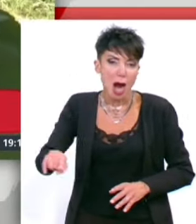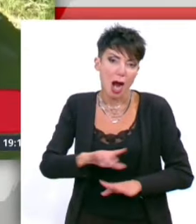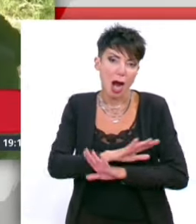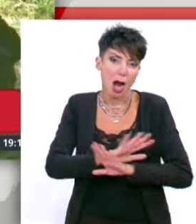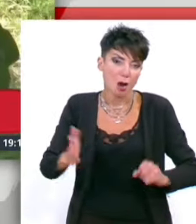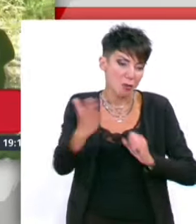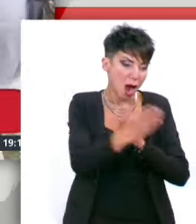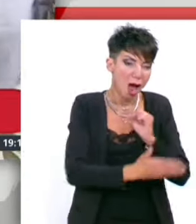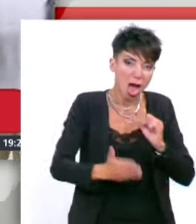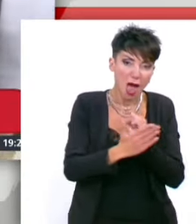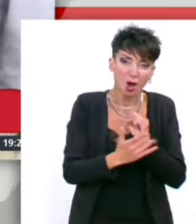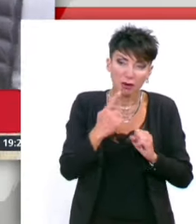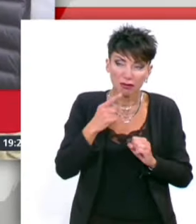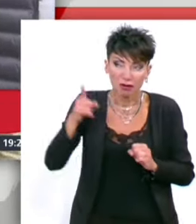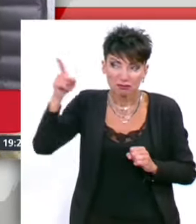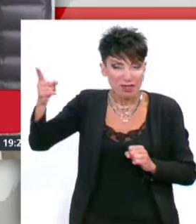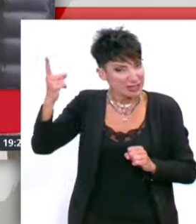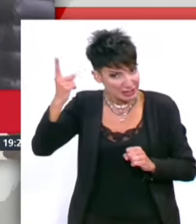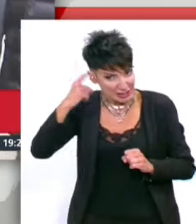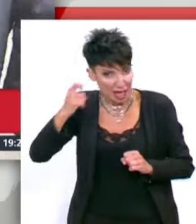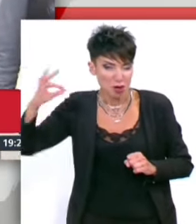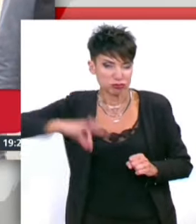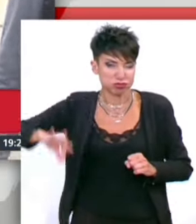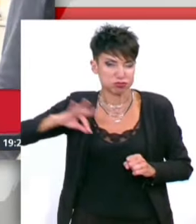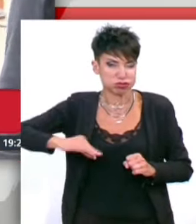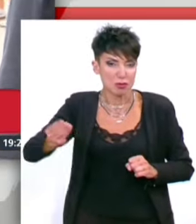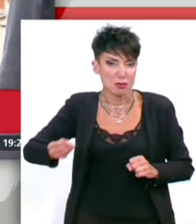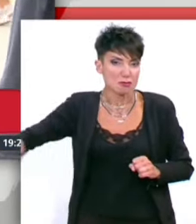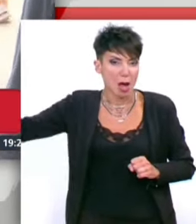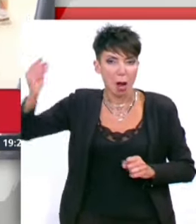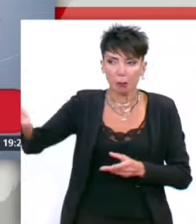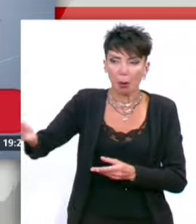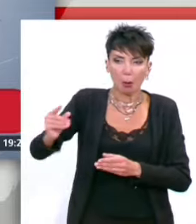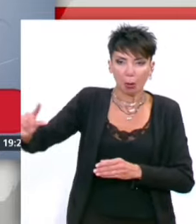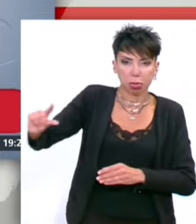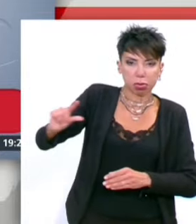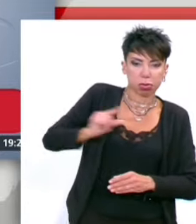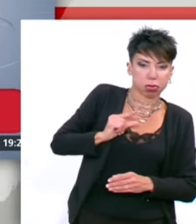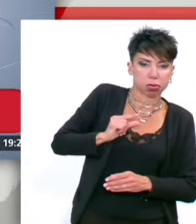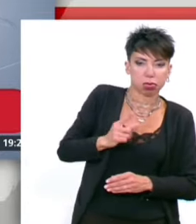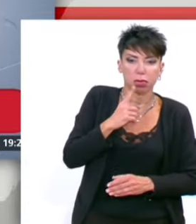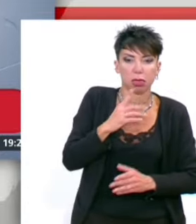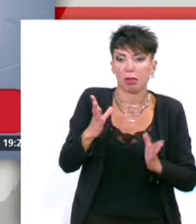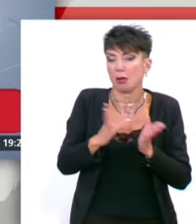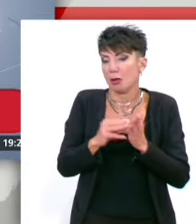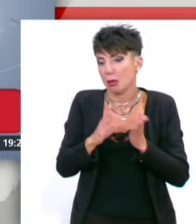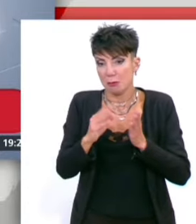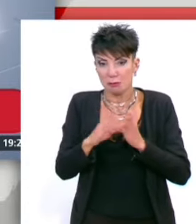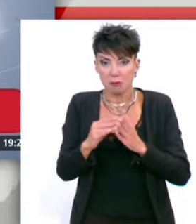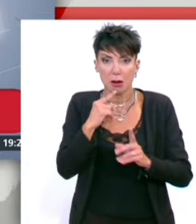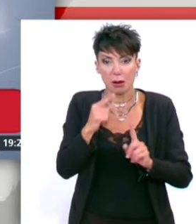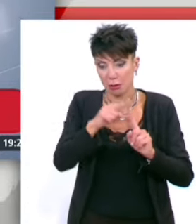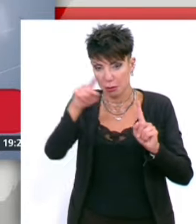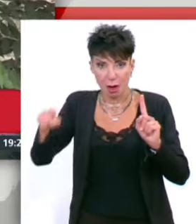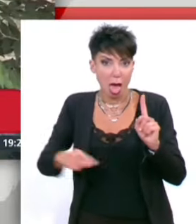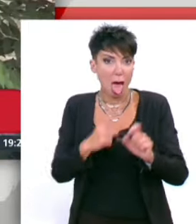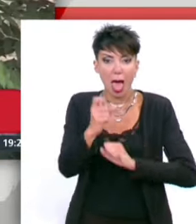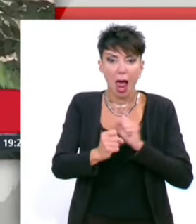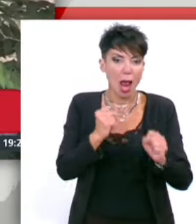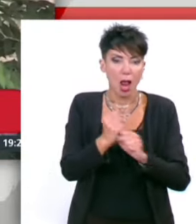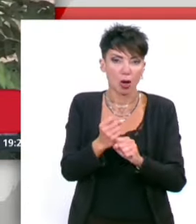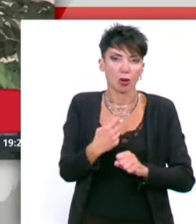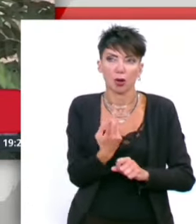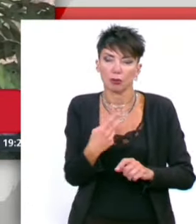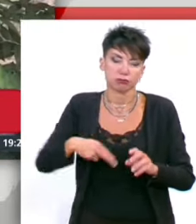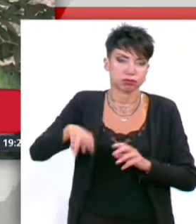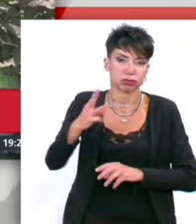αγρότες, την εσχροκέρδεια, δηλαδή την εκτόξευση των τιμών για τον καταναλωτή. Έως 30% πάνω μέσα σε ένα χρόνο τα βερίκοκα.